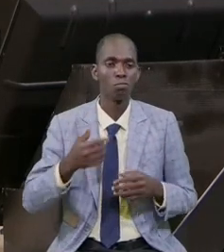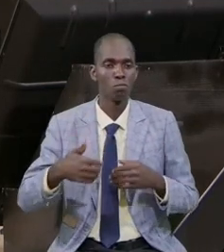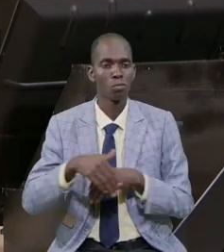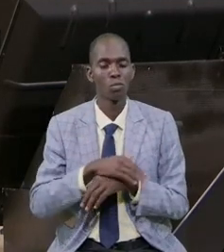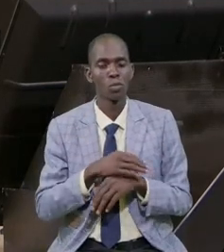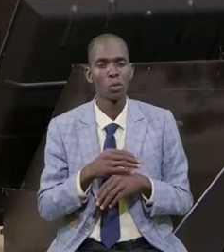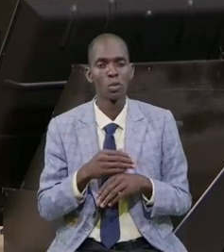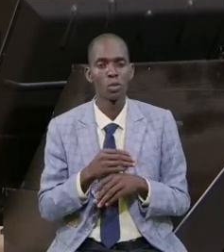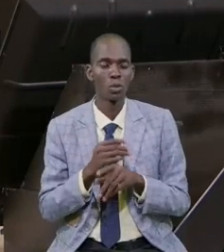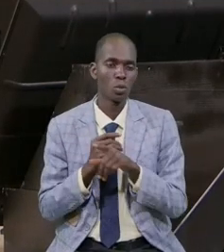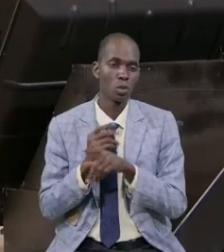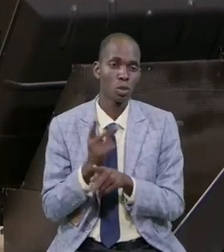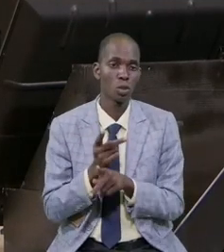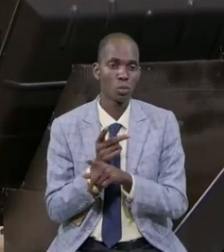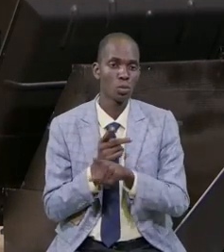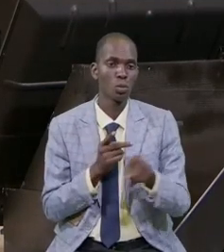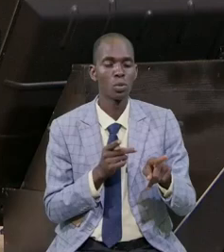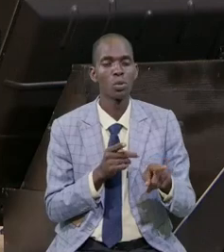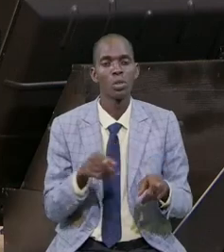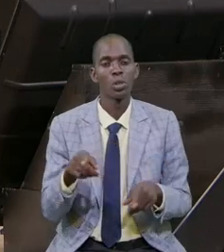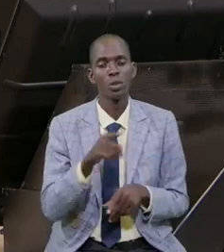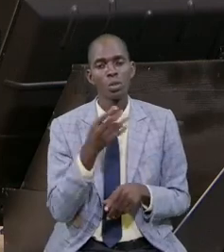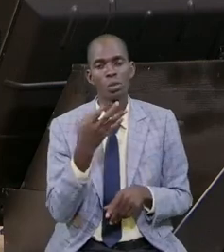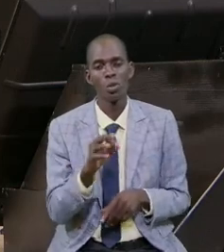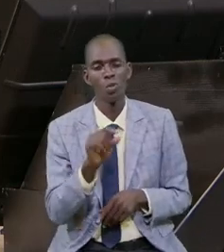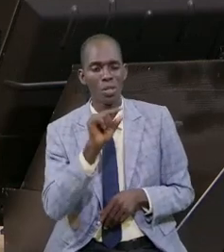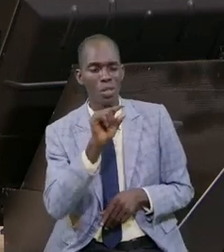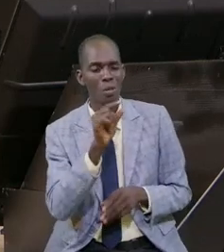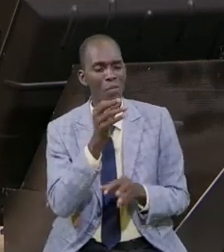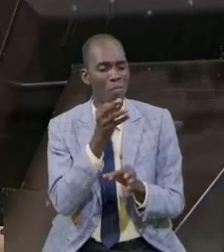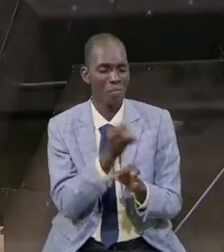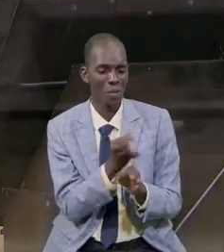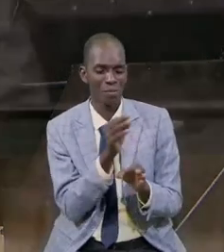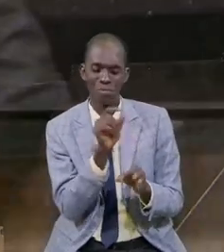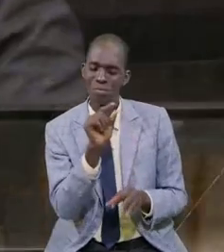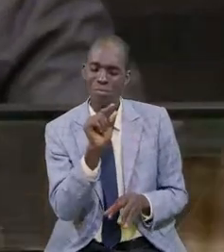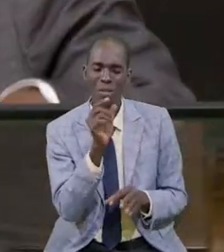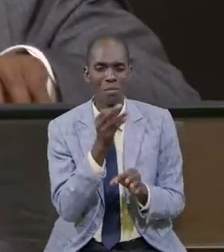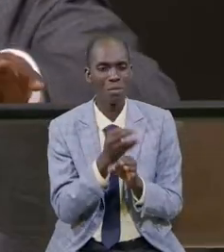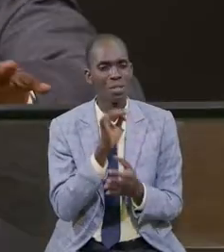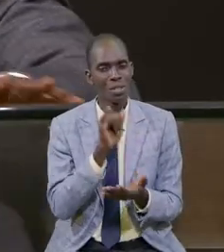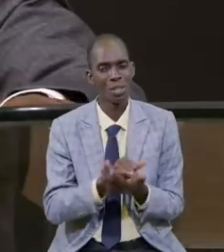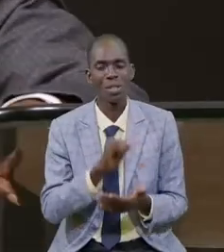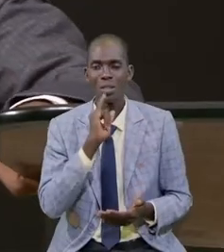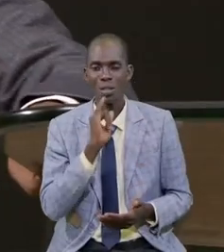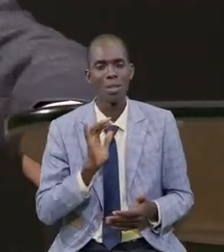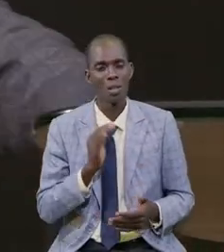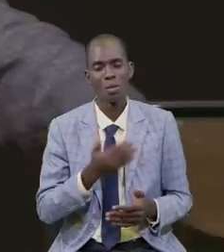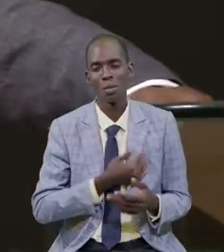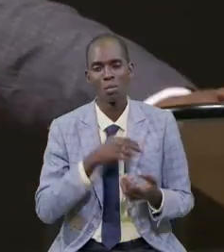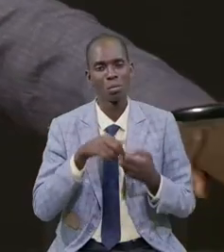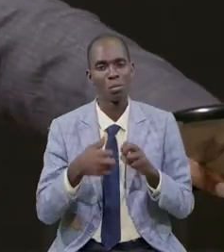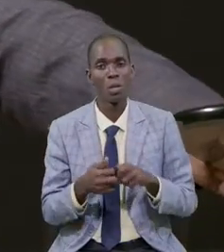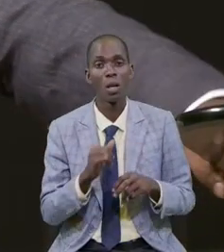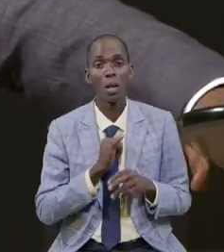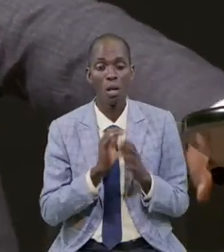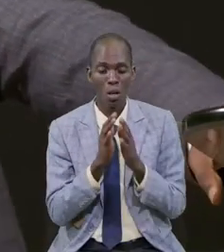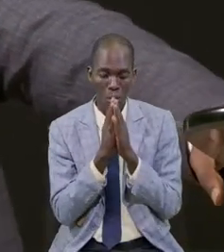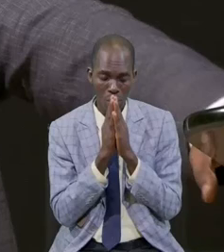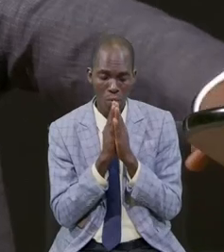vous vêtira-t-il pas, gens de peu de foi? C'est le problème. Vous, gens de peu de foi, je